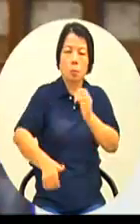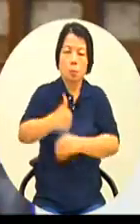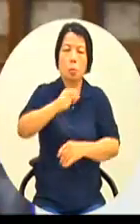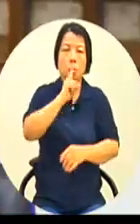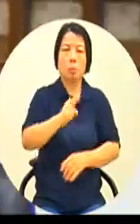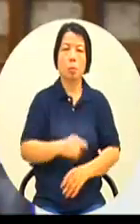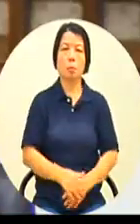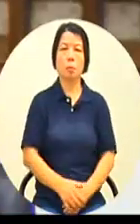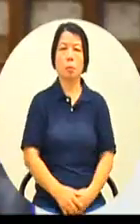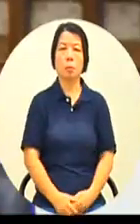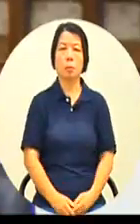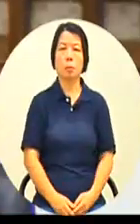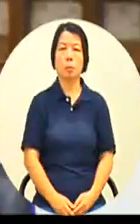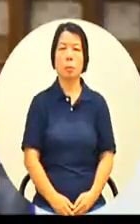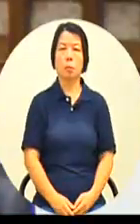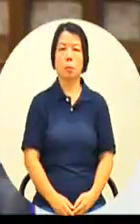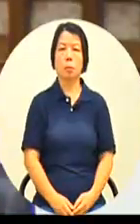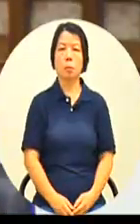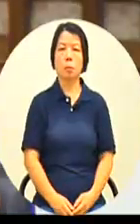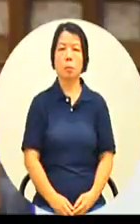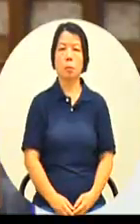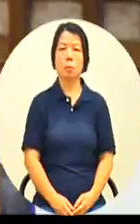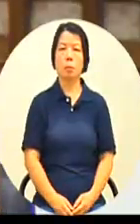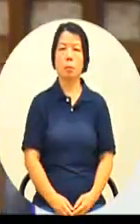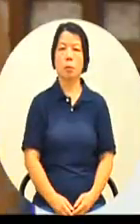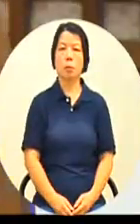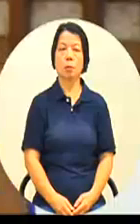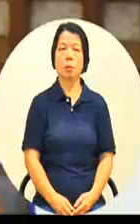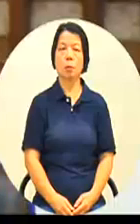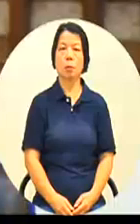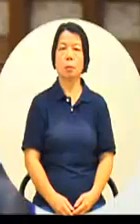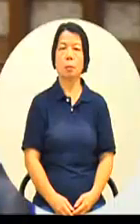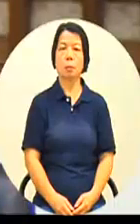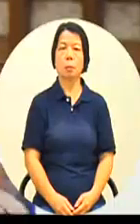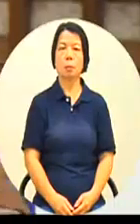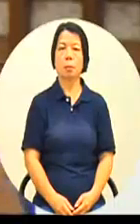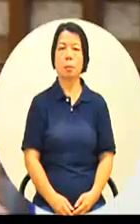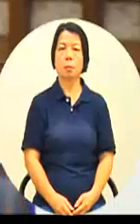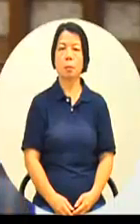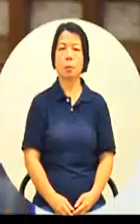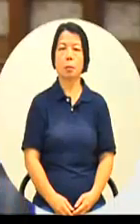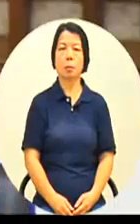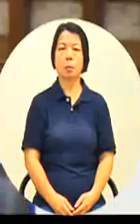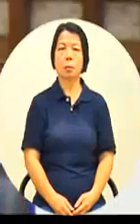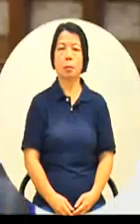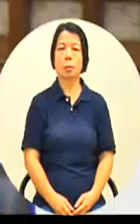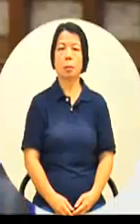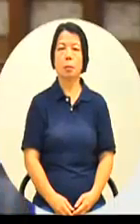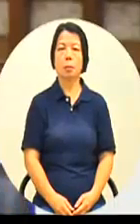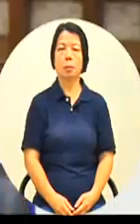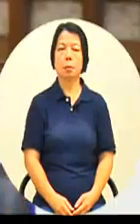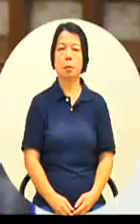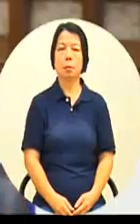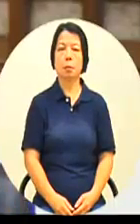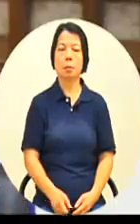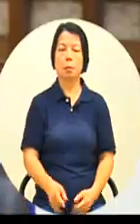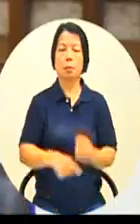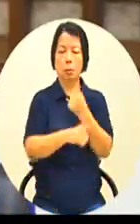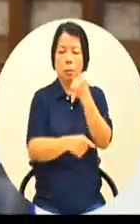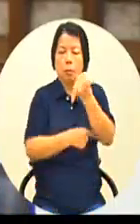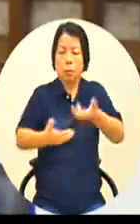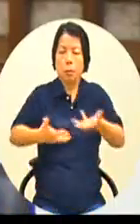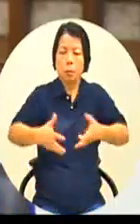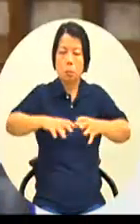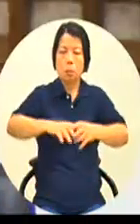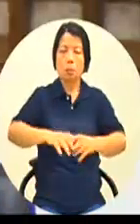你嘛过两三分钟啊，好啊咧，用南阿弥陀佛加甲你念三句咧，过头去吼。迄个服务部长讲